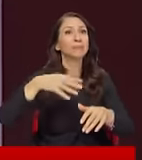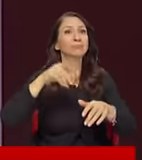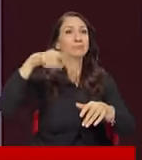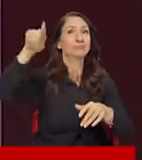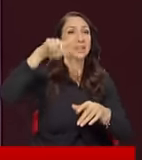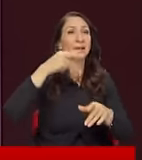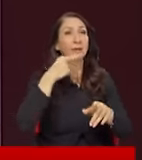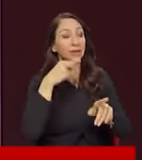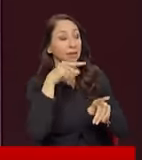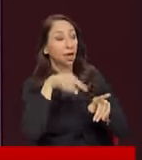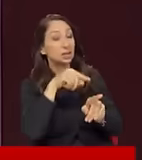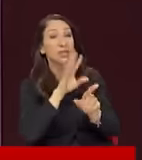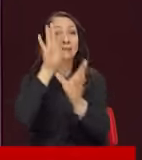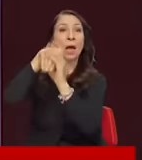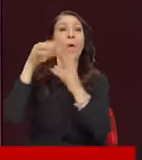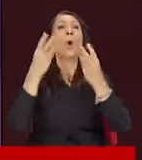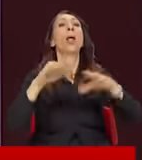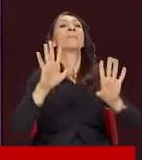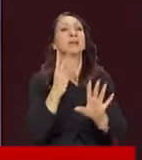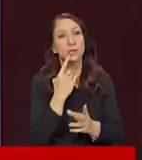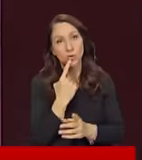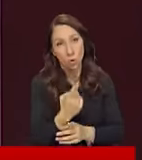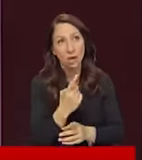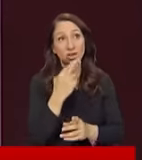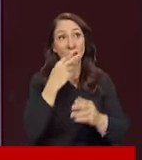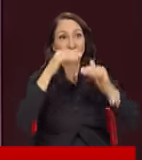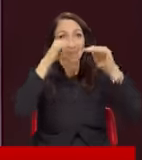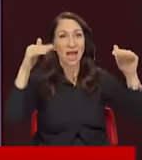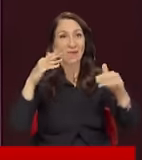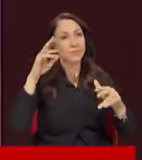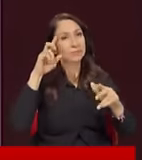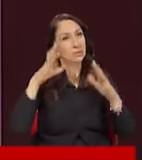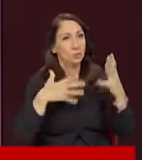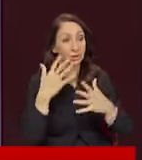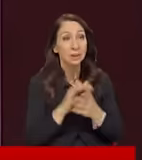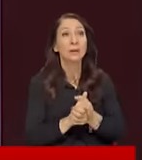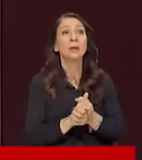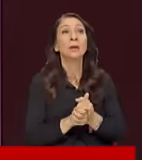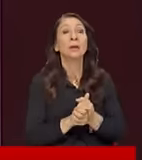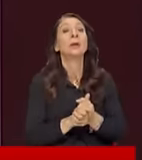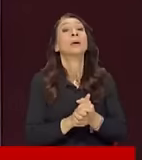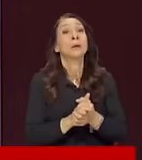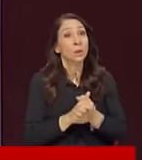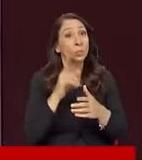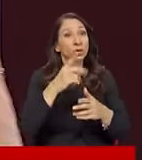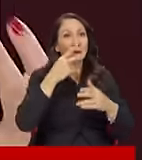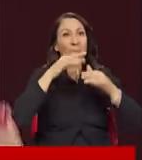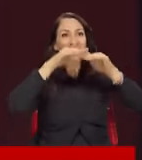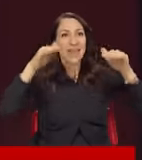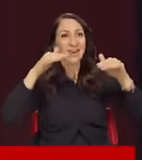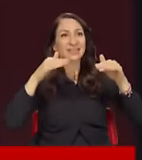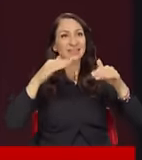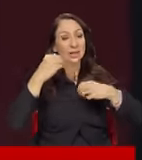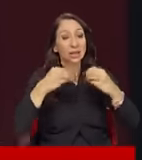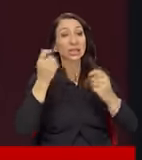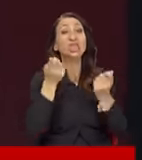mekanizmasında kadınların bulunamama durumunu ifade ediyor aslında cam tavan sendromu. Tabii bu cam tavan sendromu bir sadece